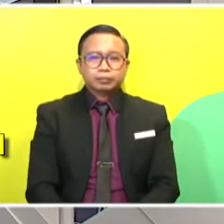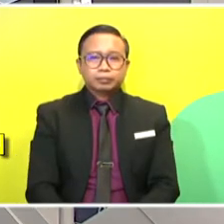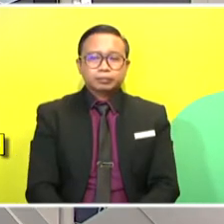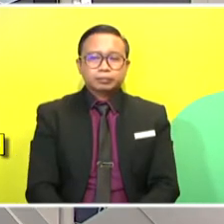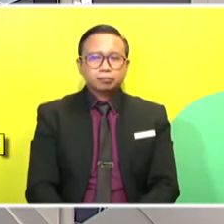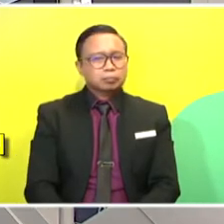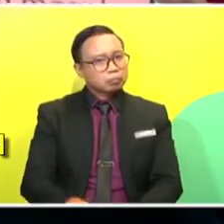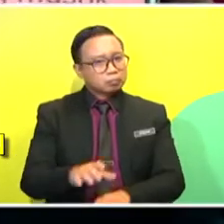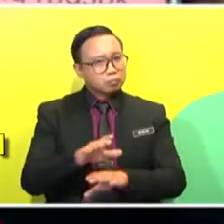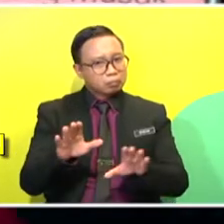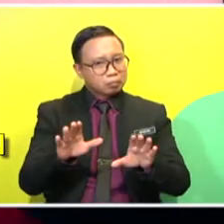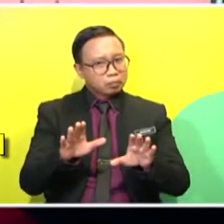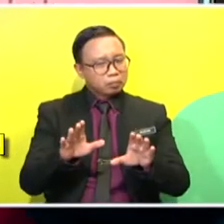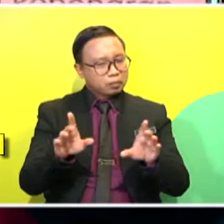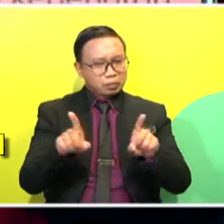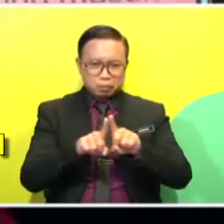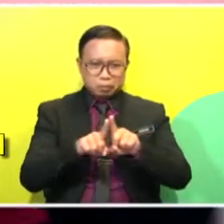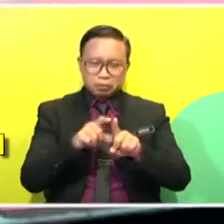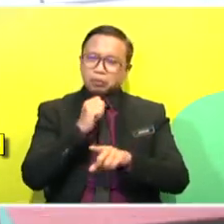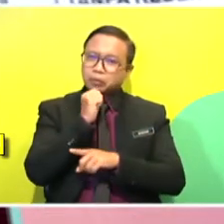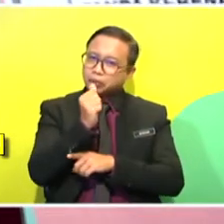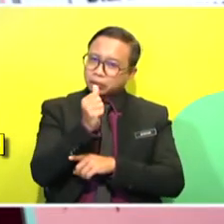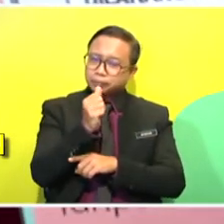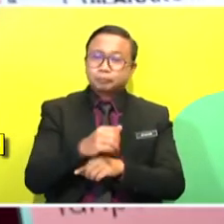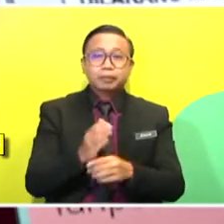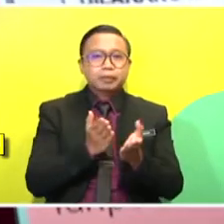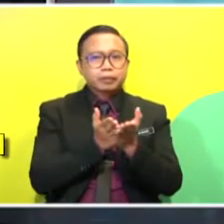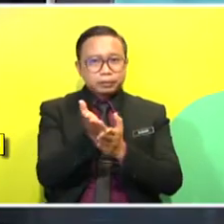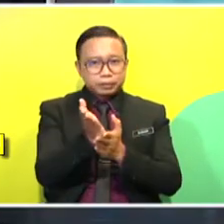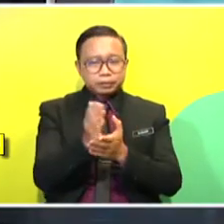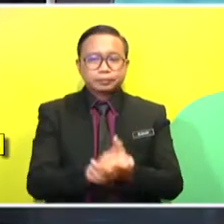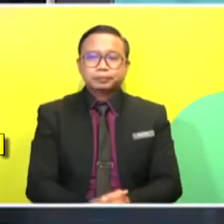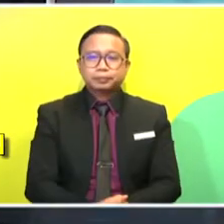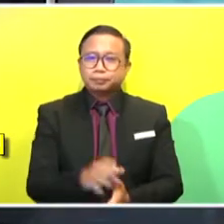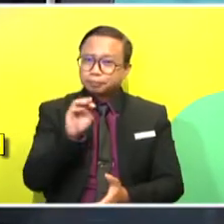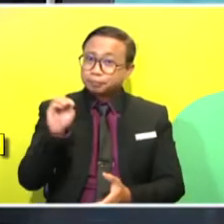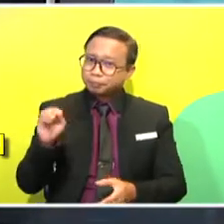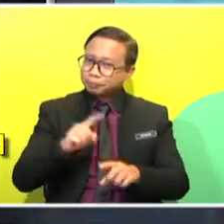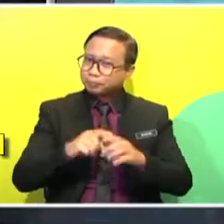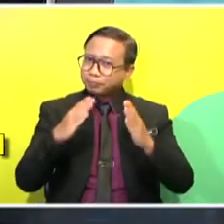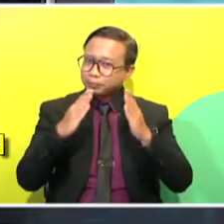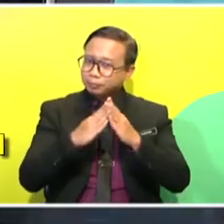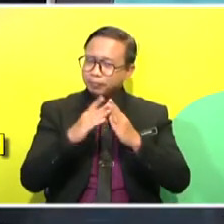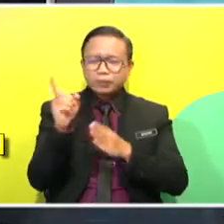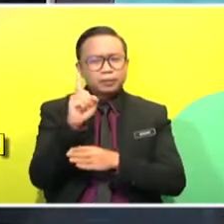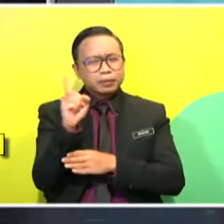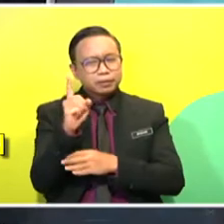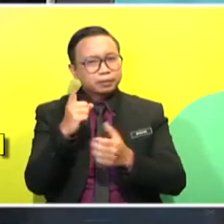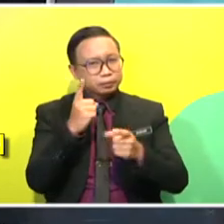pun tak sama. Okey, kita teruskan. Murid-murid di rumah, yang mana satu yang